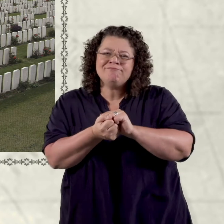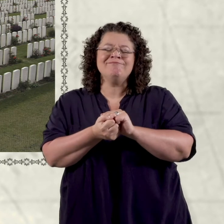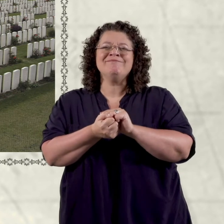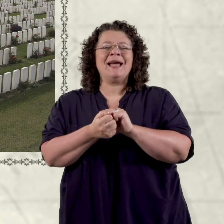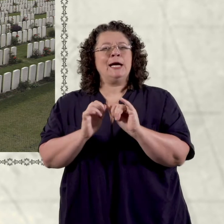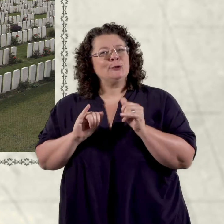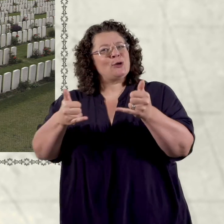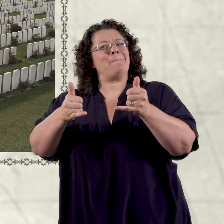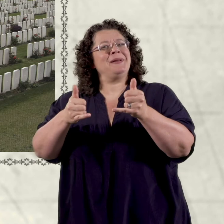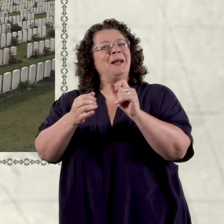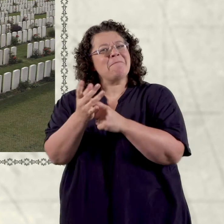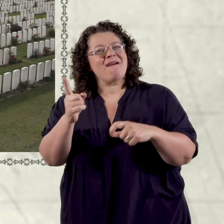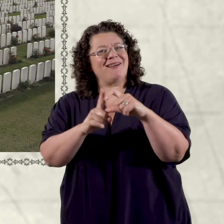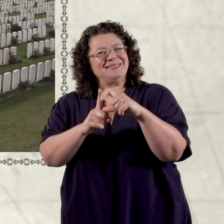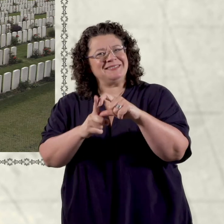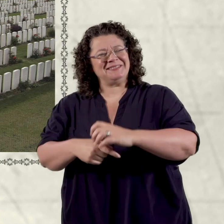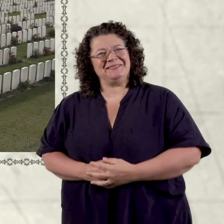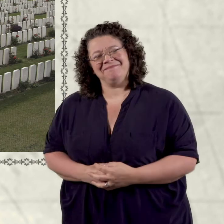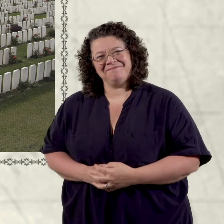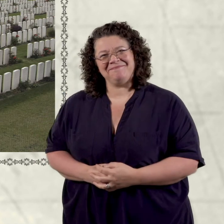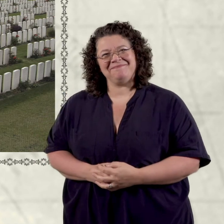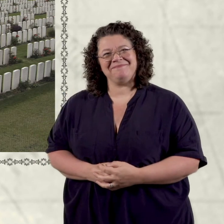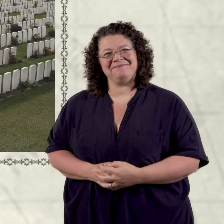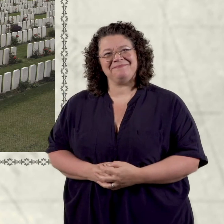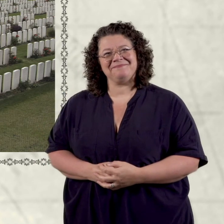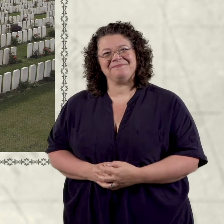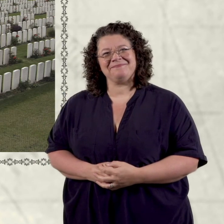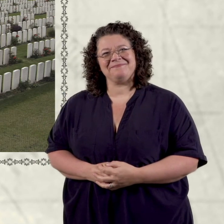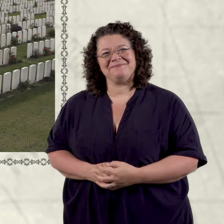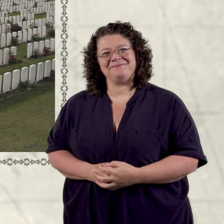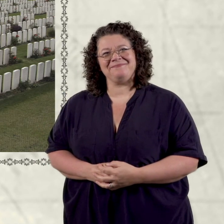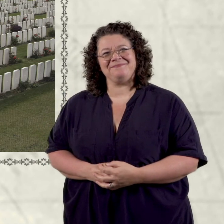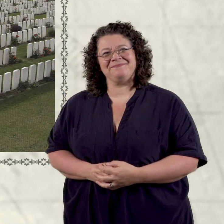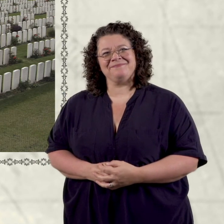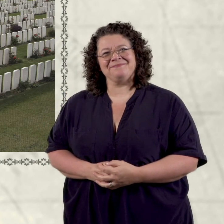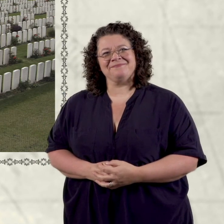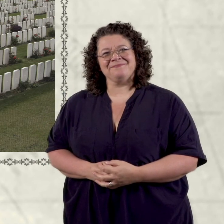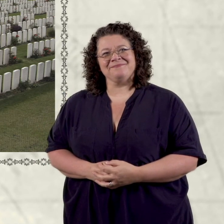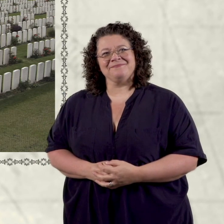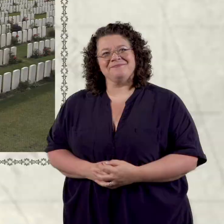mi rydw i, Hedd Wyn, yn brif fardd.